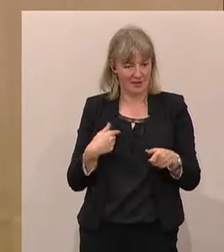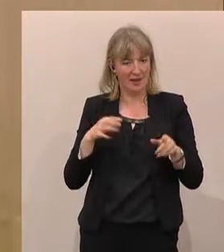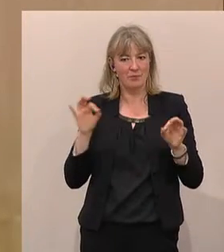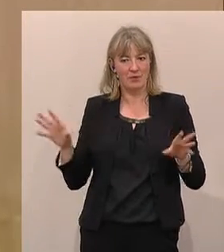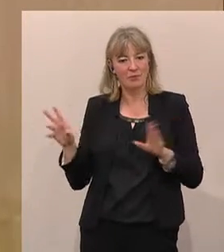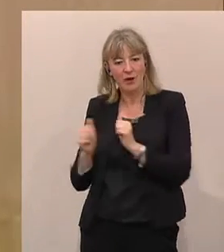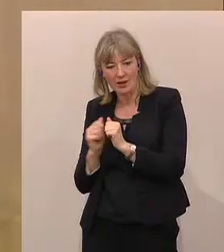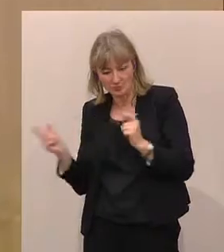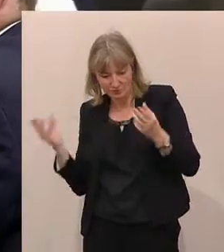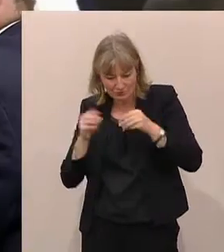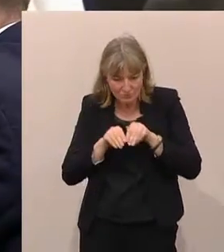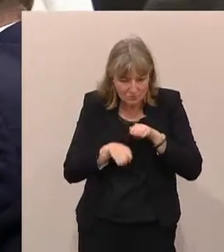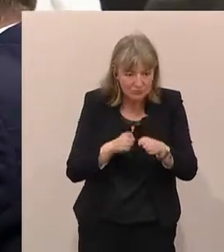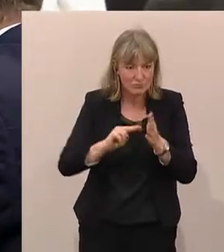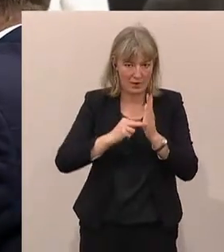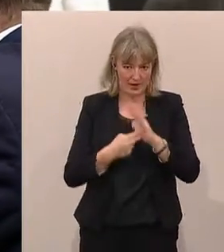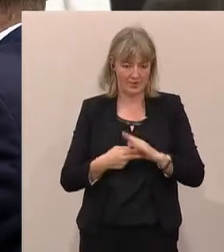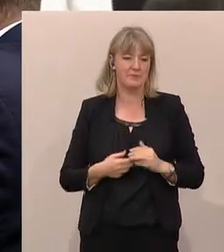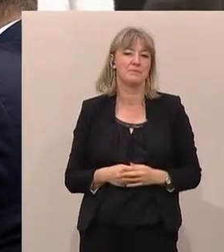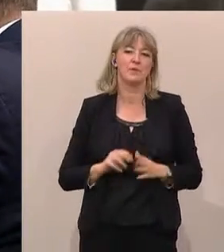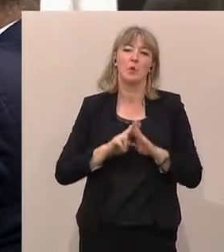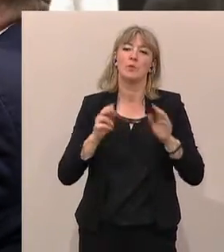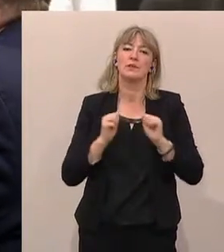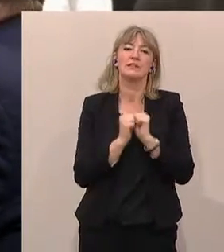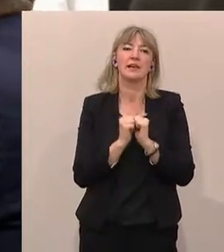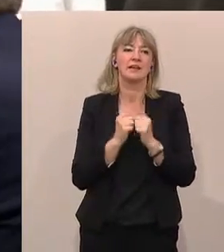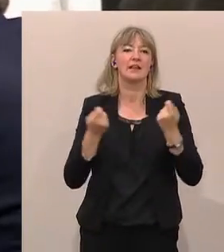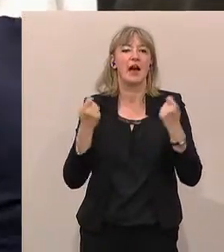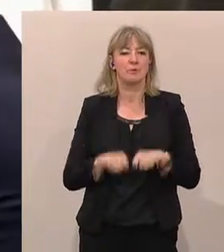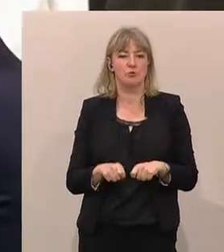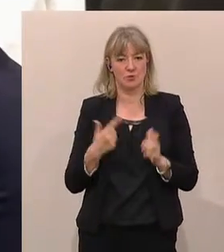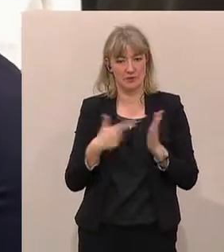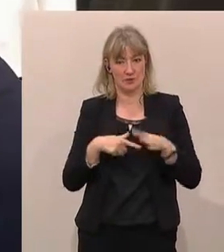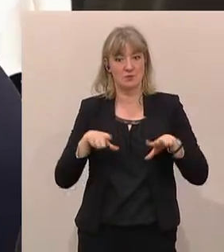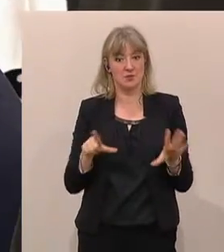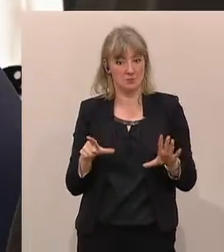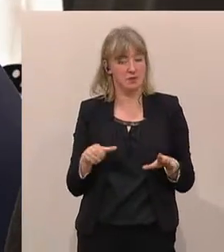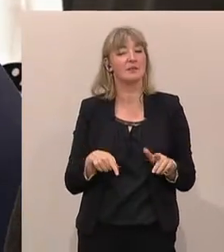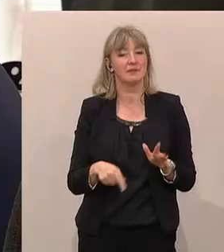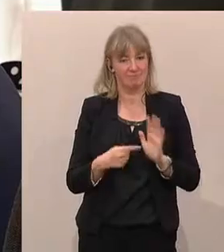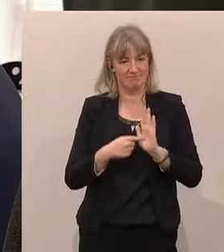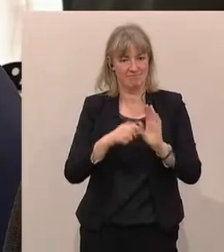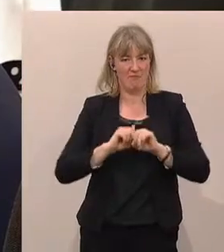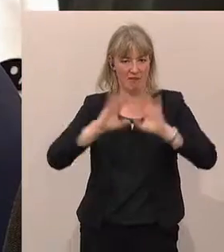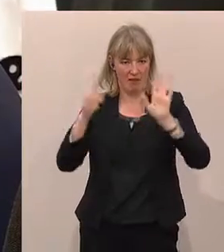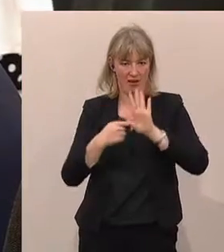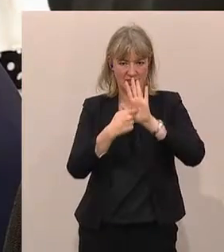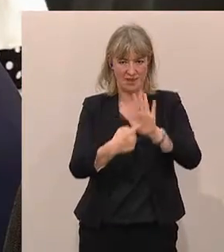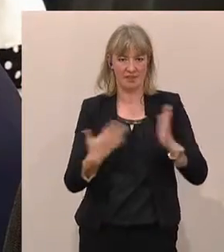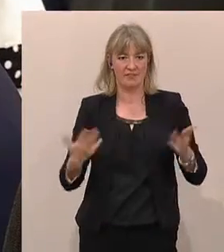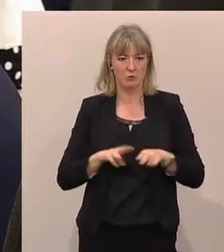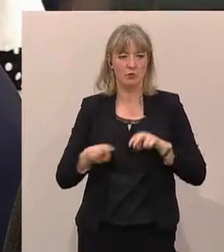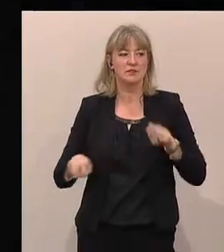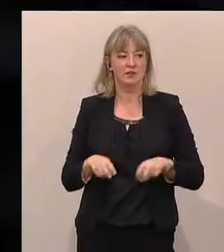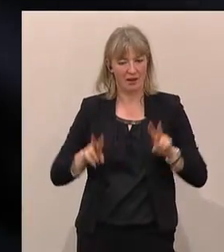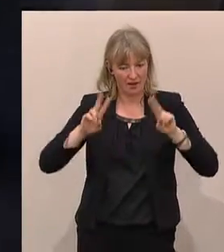Bundesrechnungsabschluss einleiten. Wie der Bundesrechnungsabschluss 2017 ganz deutlich aufzeigt, ist die Bundesregierung